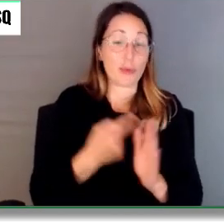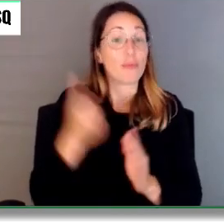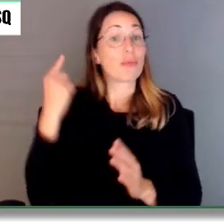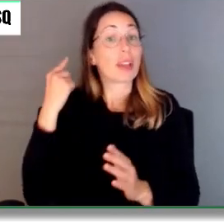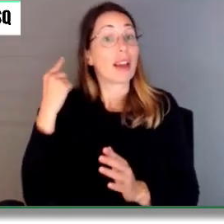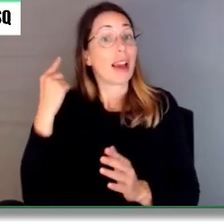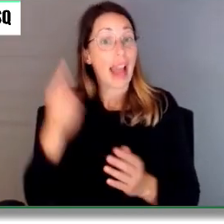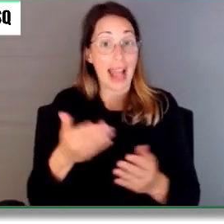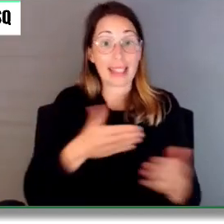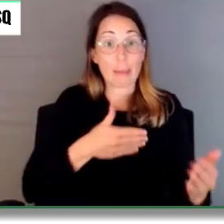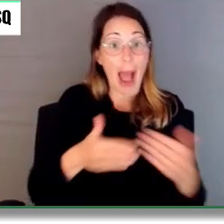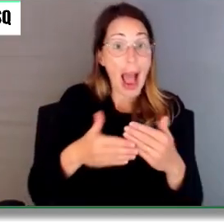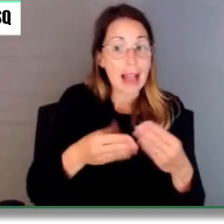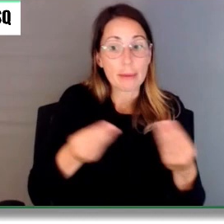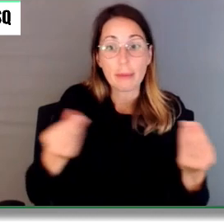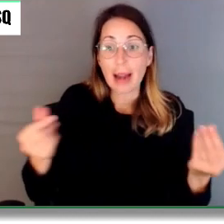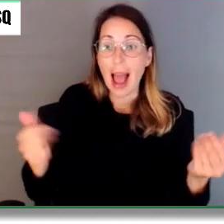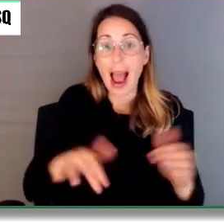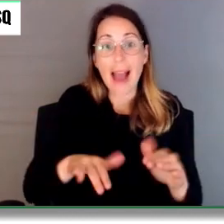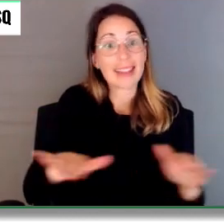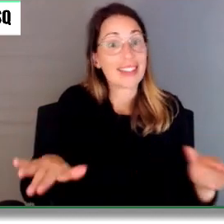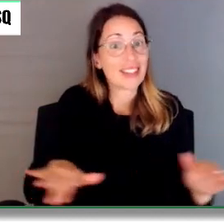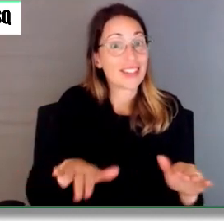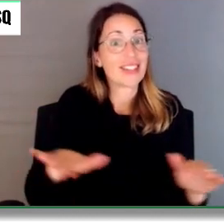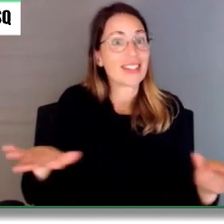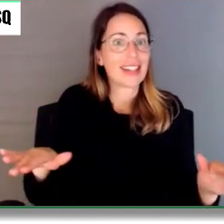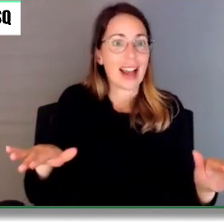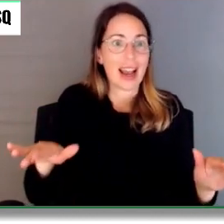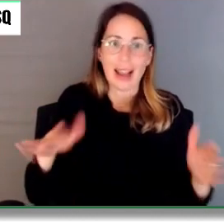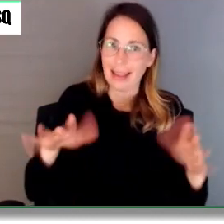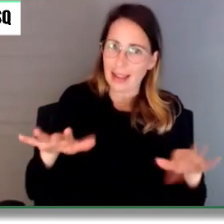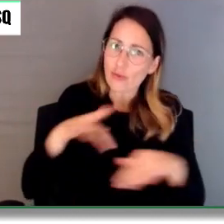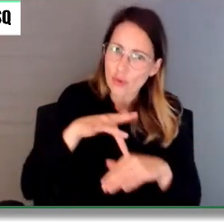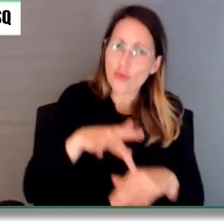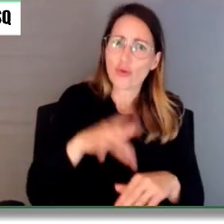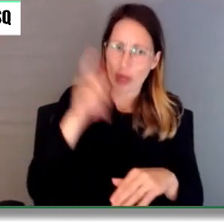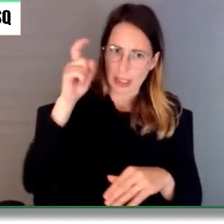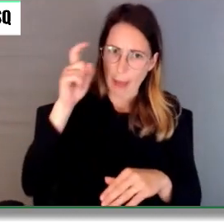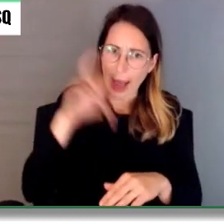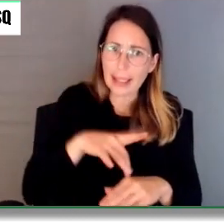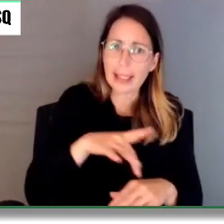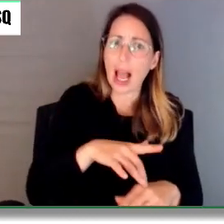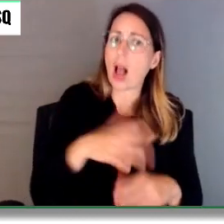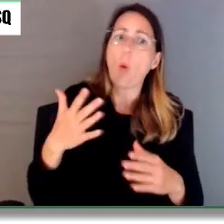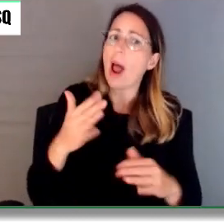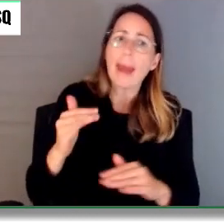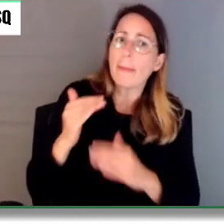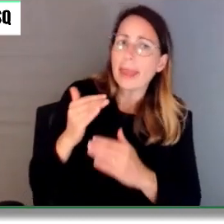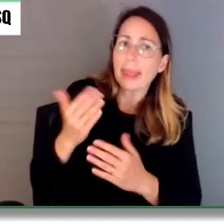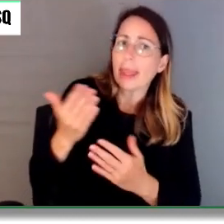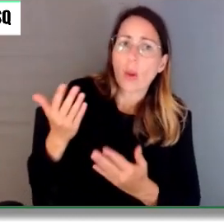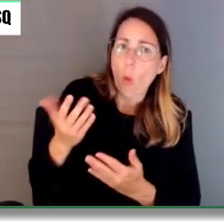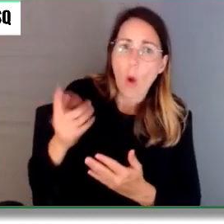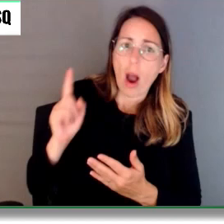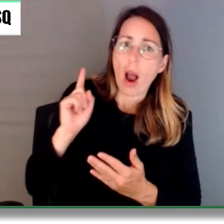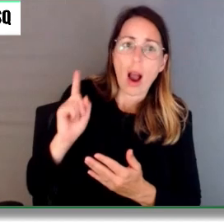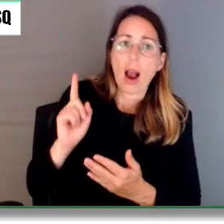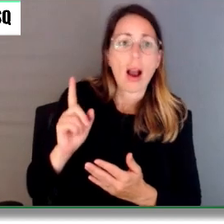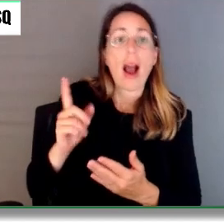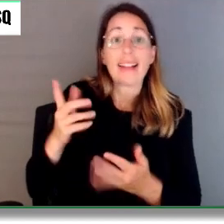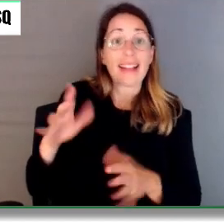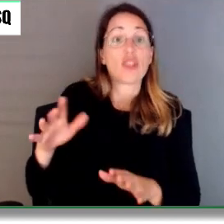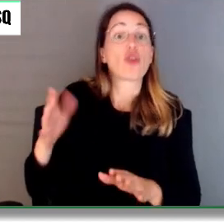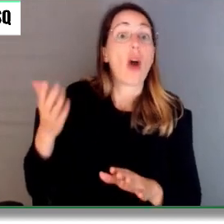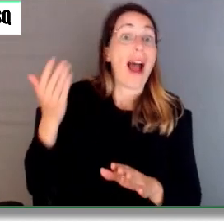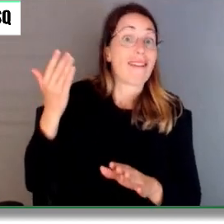ce lieu est testé par rapport aux limites qui avaient été